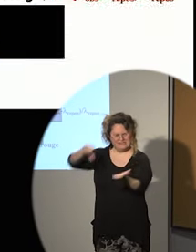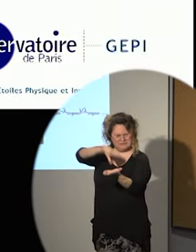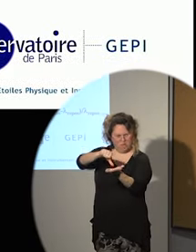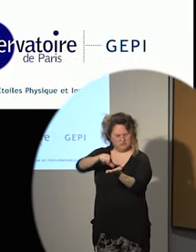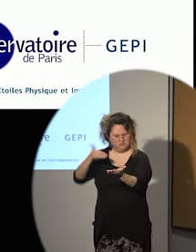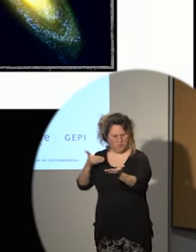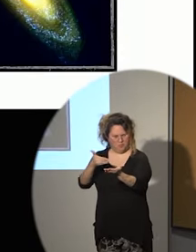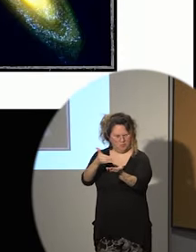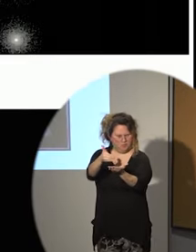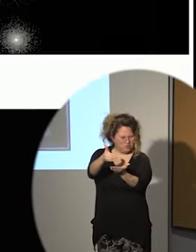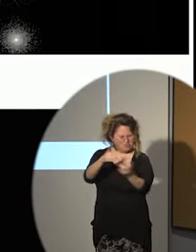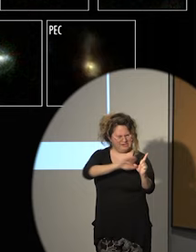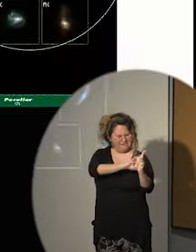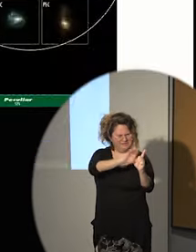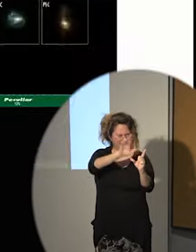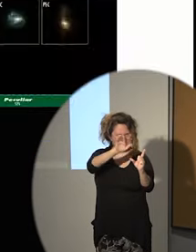censé plutôt augmenter, non?